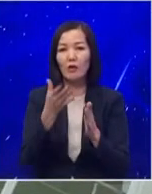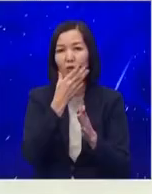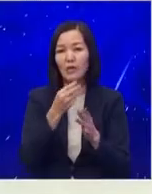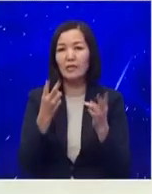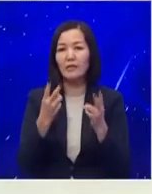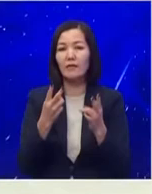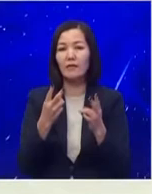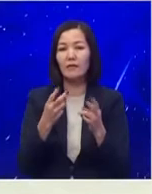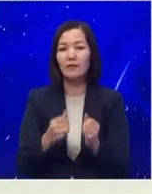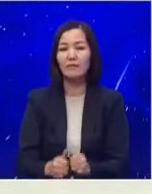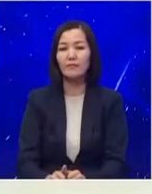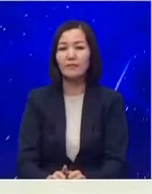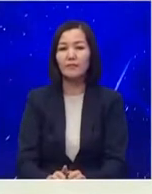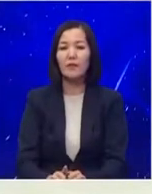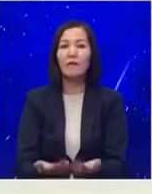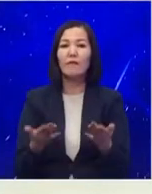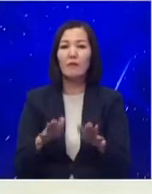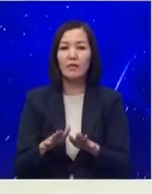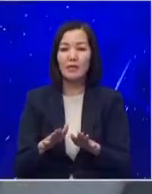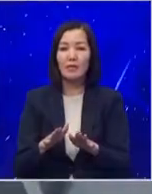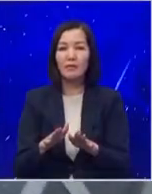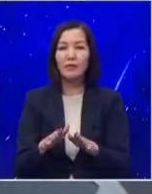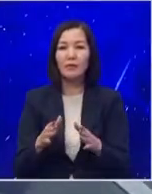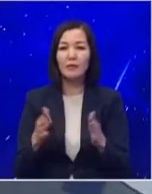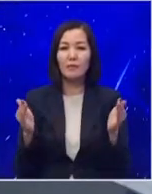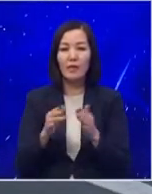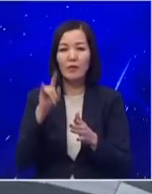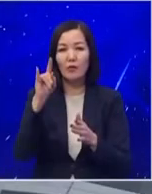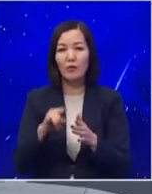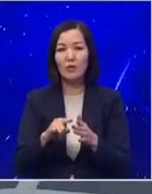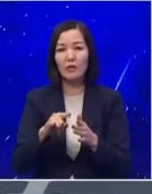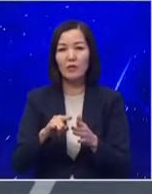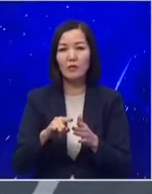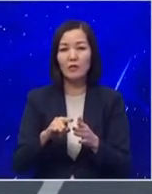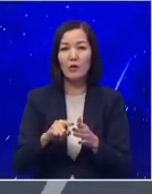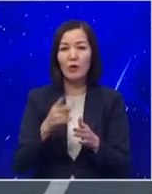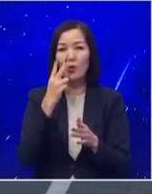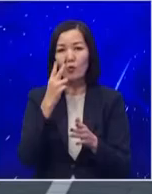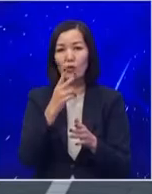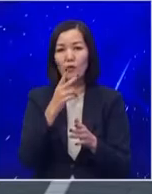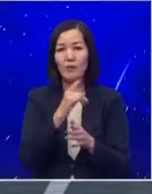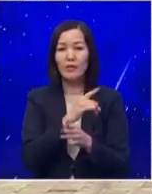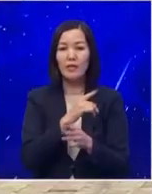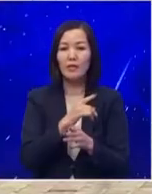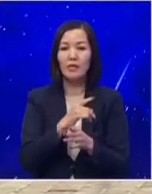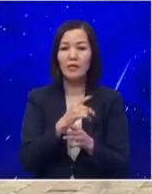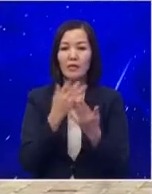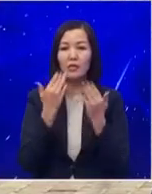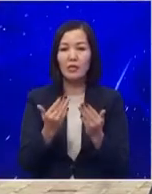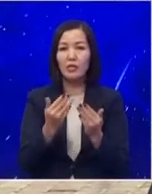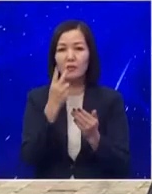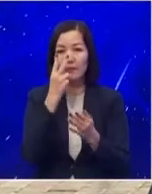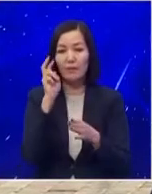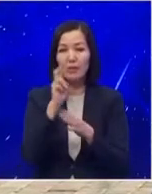гостиничная чем студенческая вместо серых стен с маленькими окнами застекленные фасады с вкраплением цветных панели мы пришли